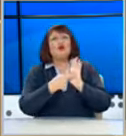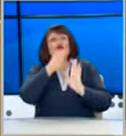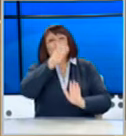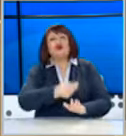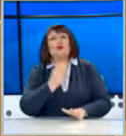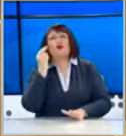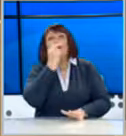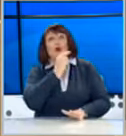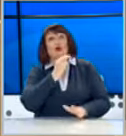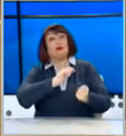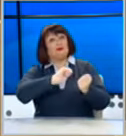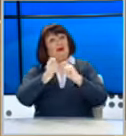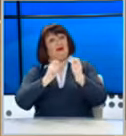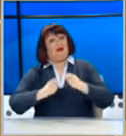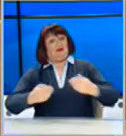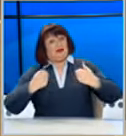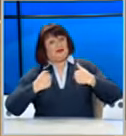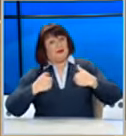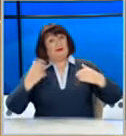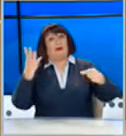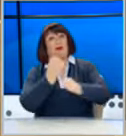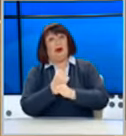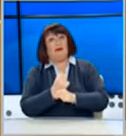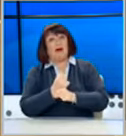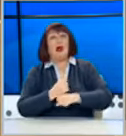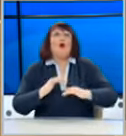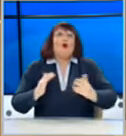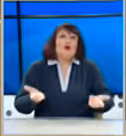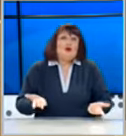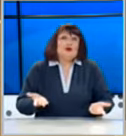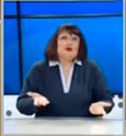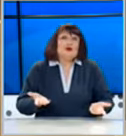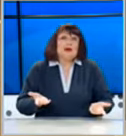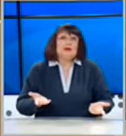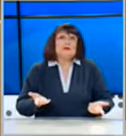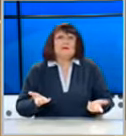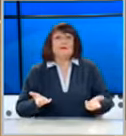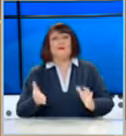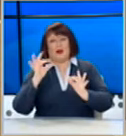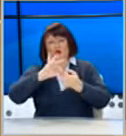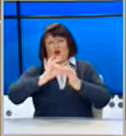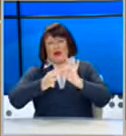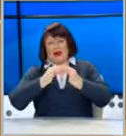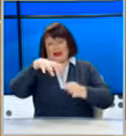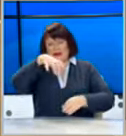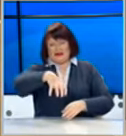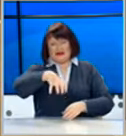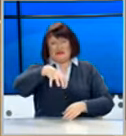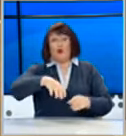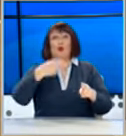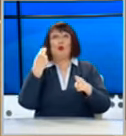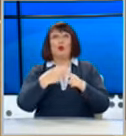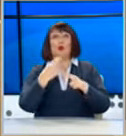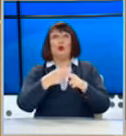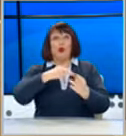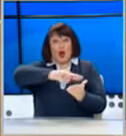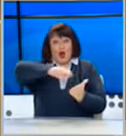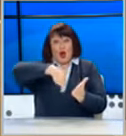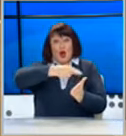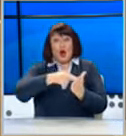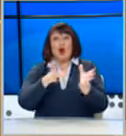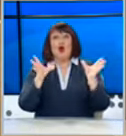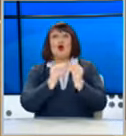ως μεταρρυθμιστή όταν σε ένα οργανισμό που έχει τον κρισιμότερο ρόλο για αυτό τον